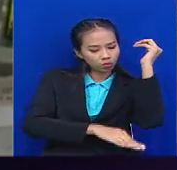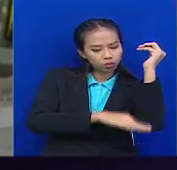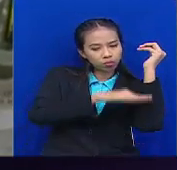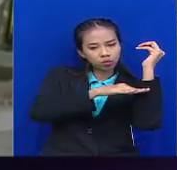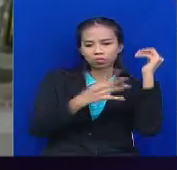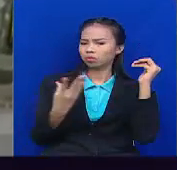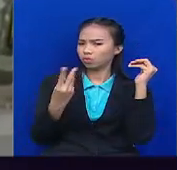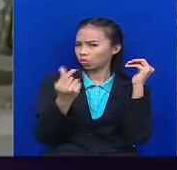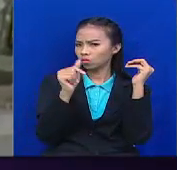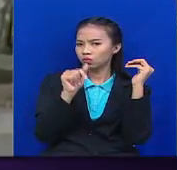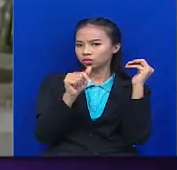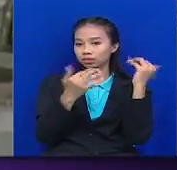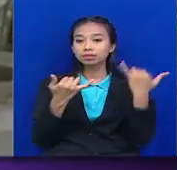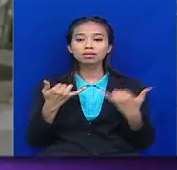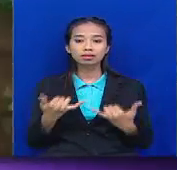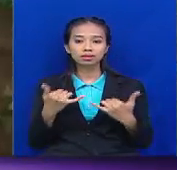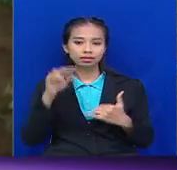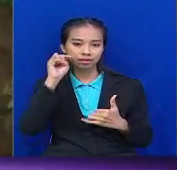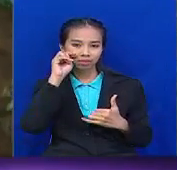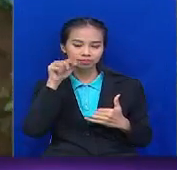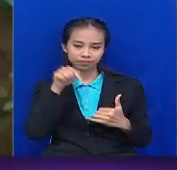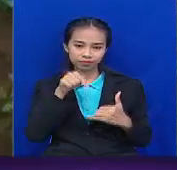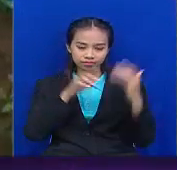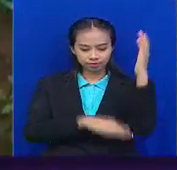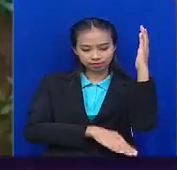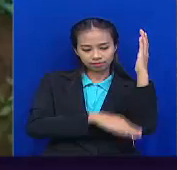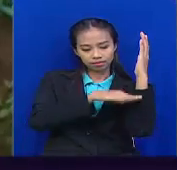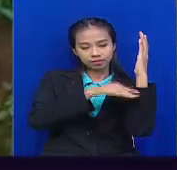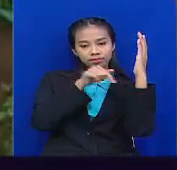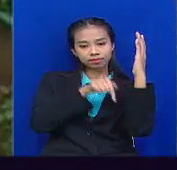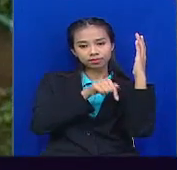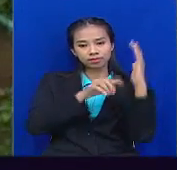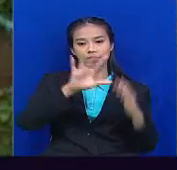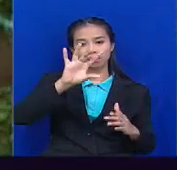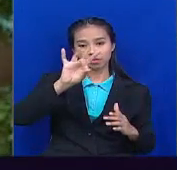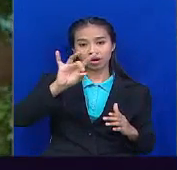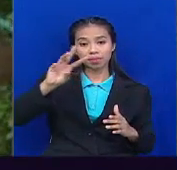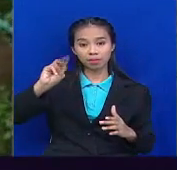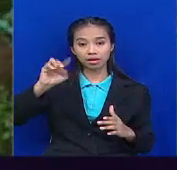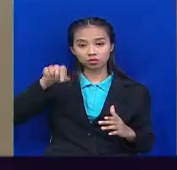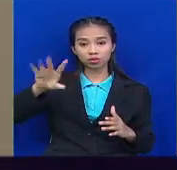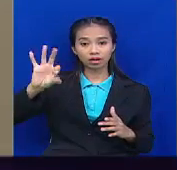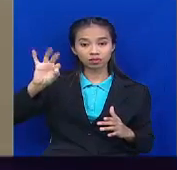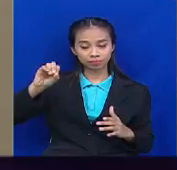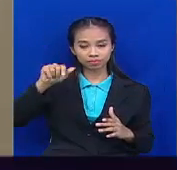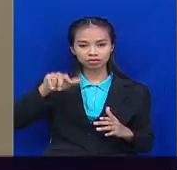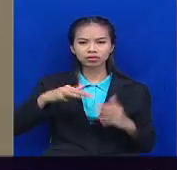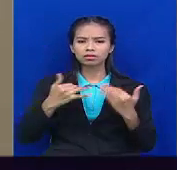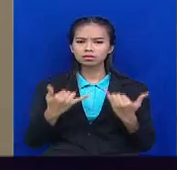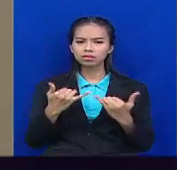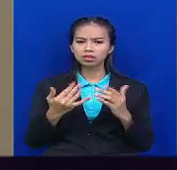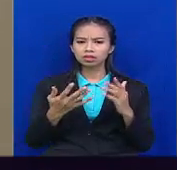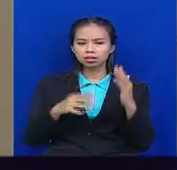างรวดเร็วระดับน้ำที่จุดบ้านแสนเจริญตำบลวิสิตอยู่ที่ระดับ8เมตร90เซนติเมตรแต่ก็ยังต่ำกว่า